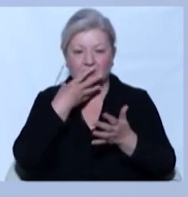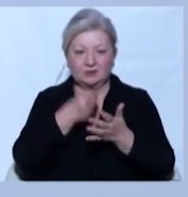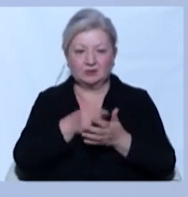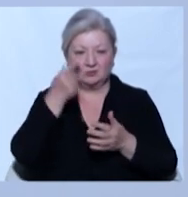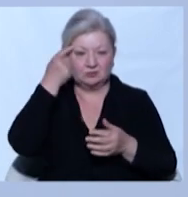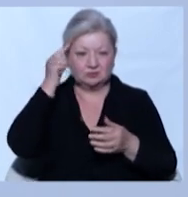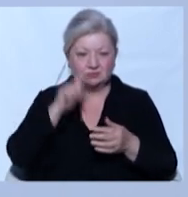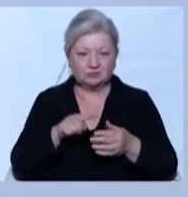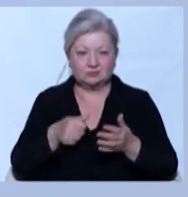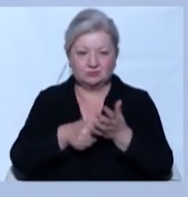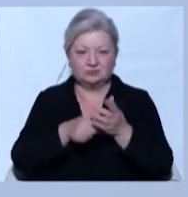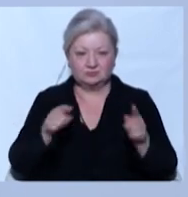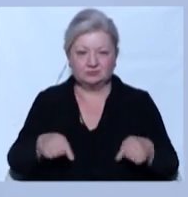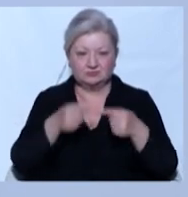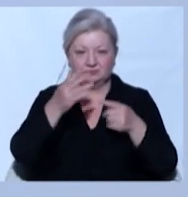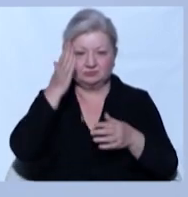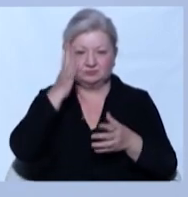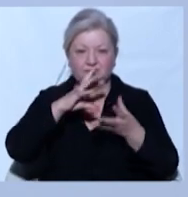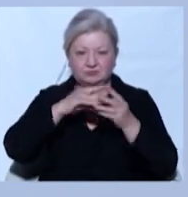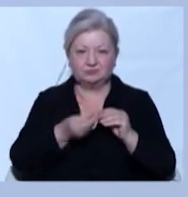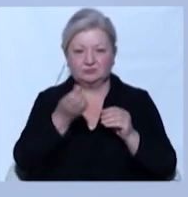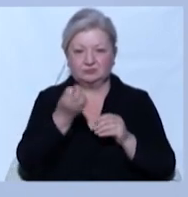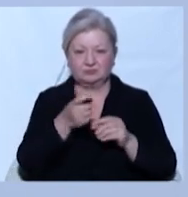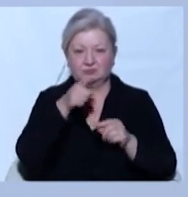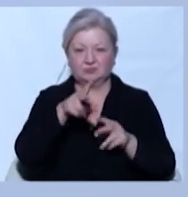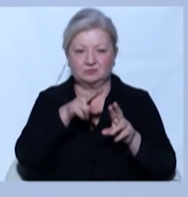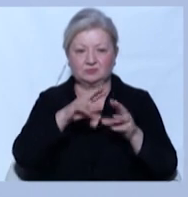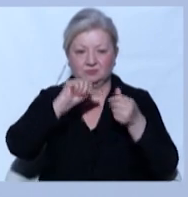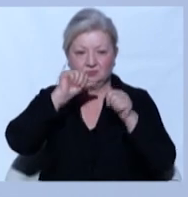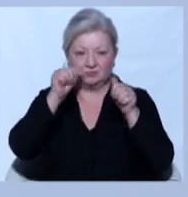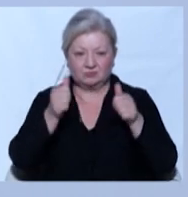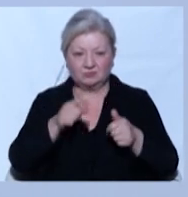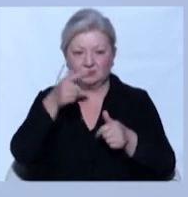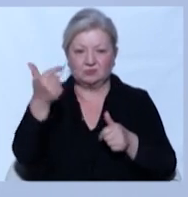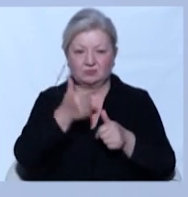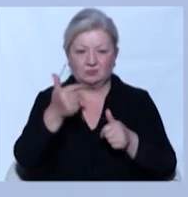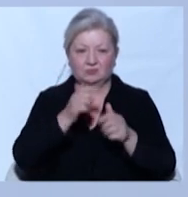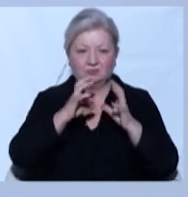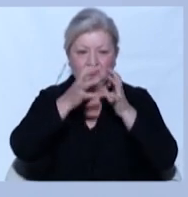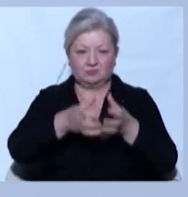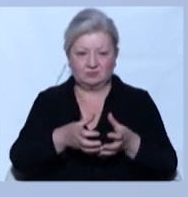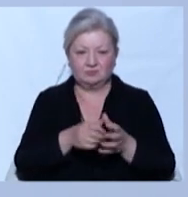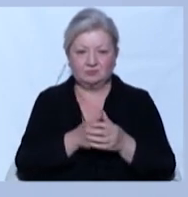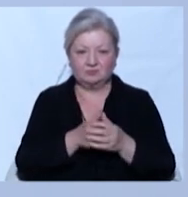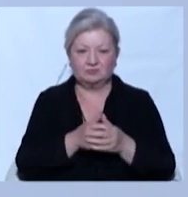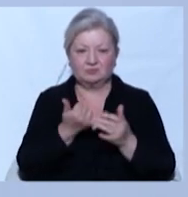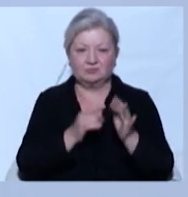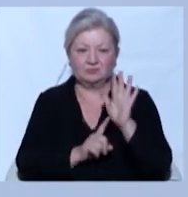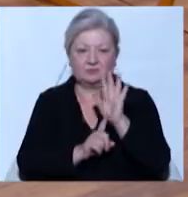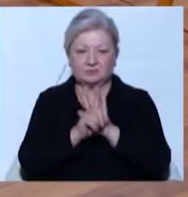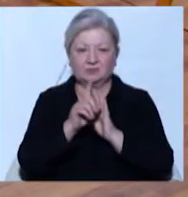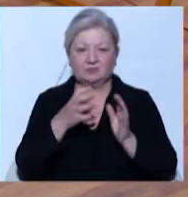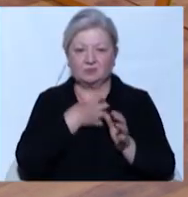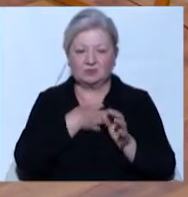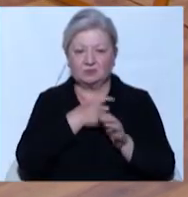გააკეთოთ, დაფიქრდეთ და კიდევ ერთხელ შეაჯამოთ ამ ფორმით მსოფლიო გეოგრაფია. ახლა მოდით დავიწყოთ ერთი მნიშვნელოვანი